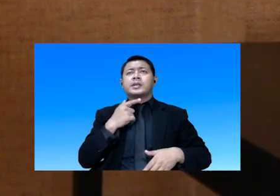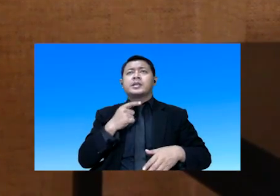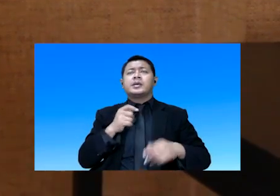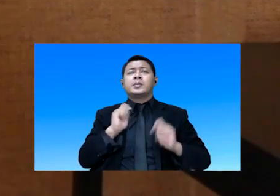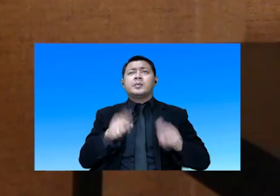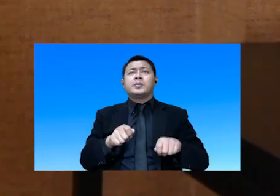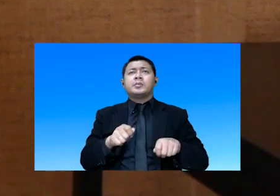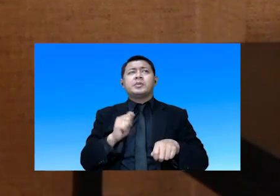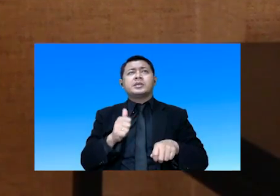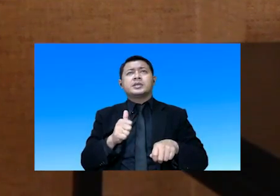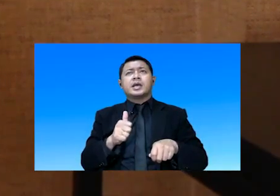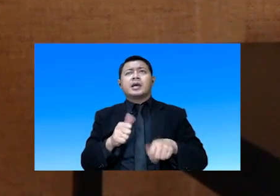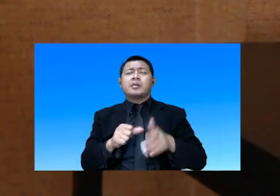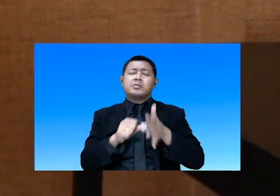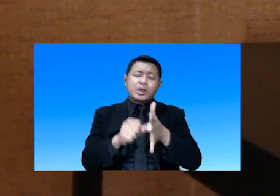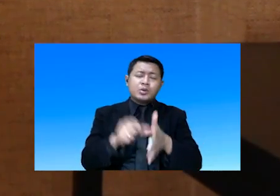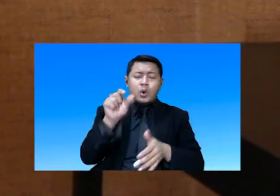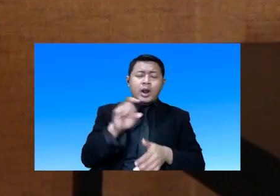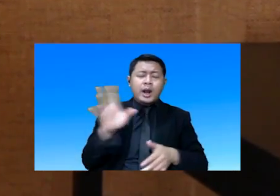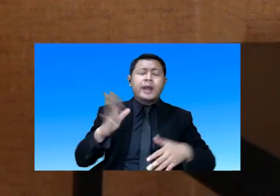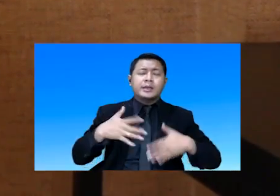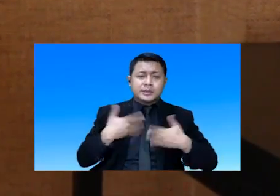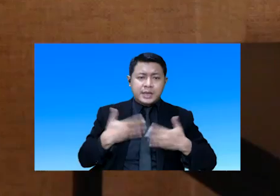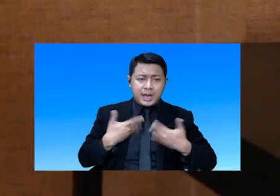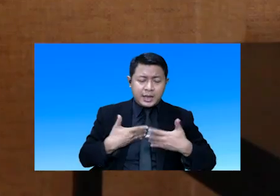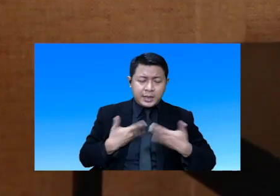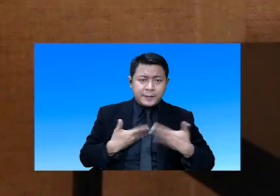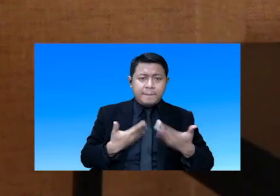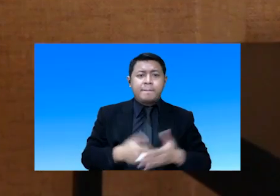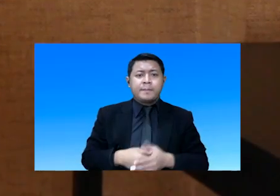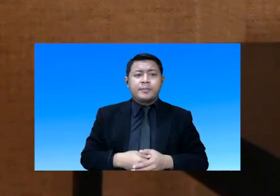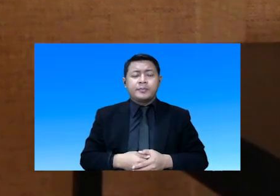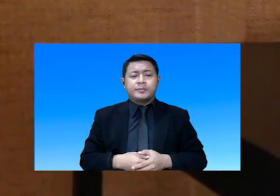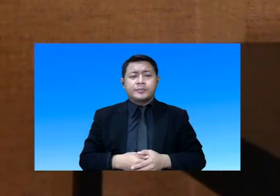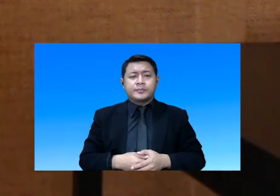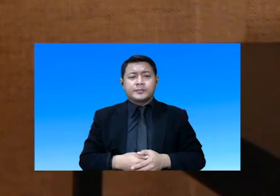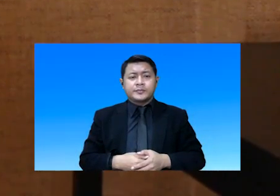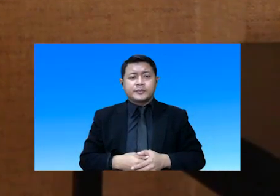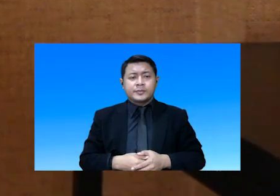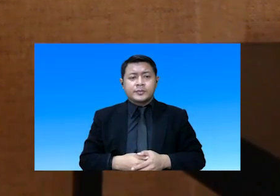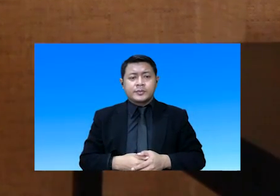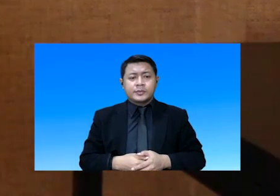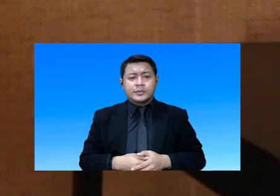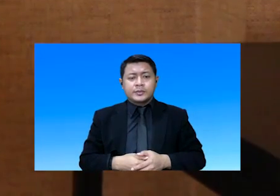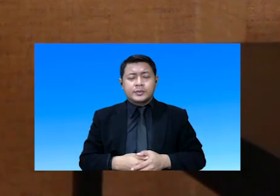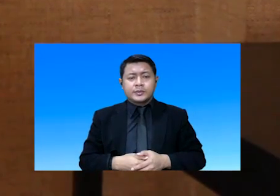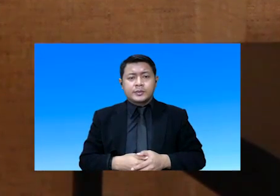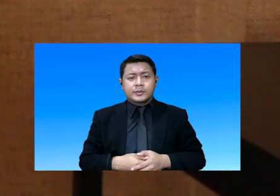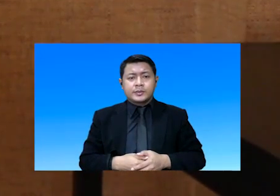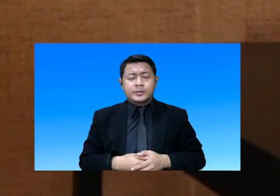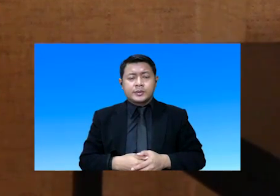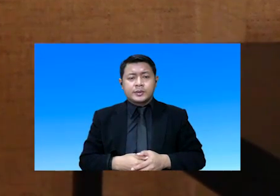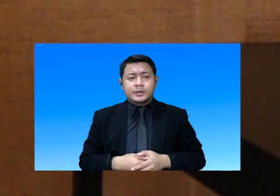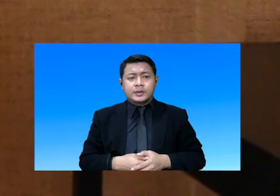yang diharapkan oleh orang lain, orang yang selalu diingat gitu. Oh, kalau tamu ini kok gak ada dia ya, kok